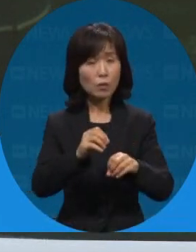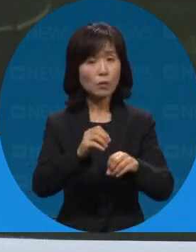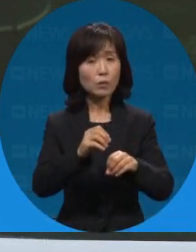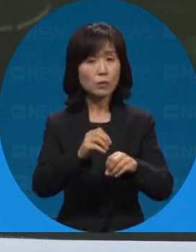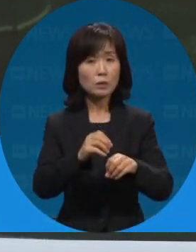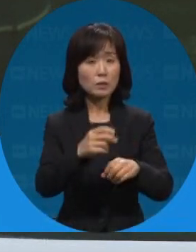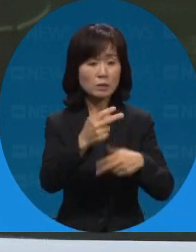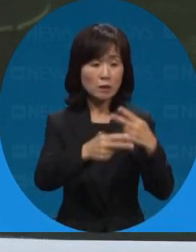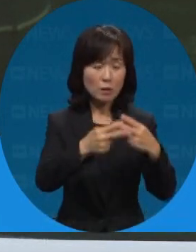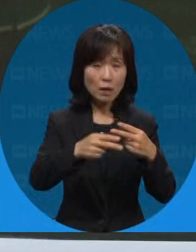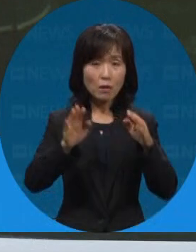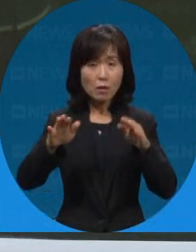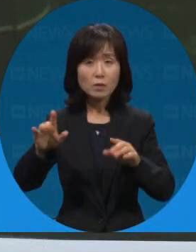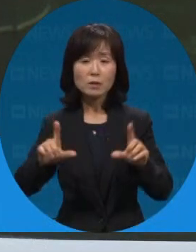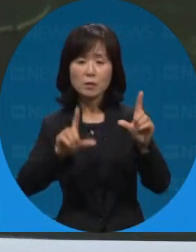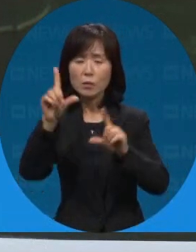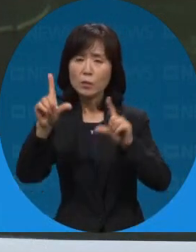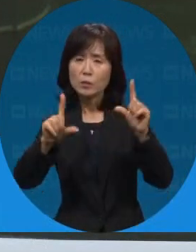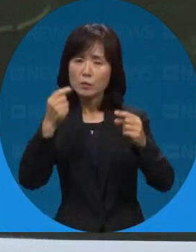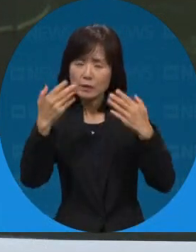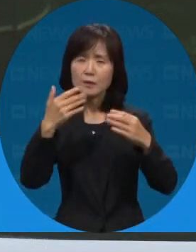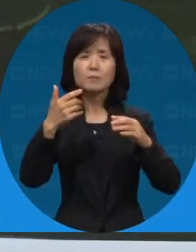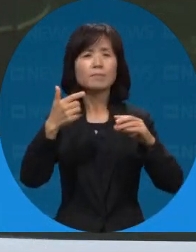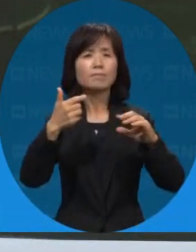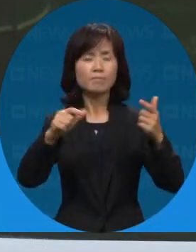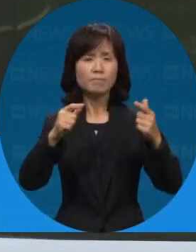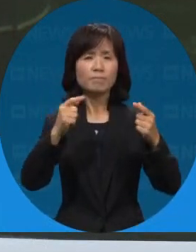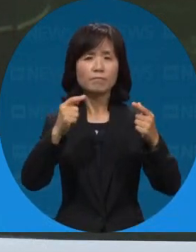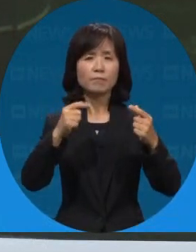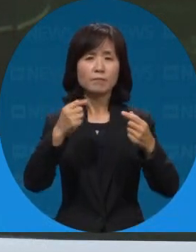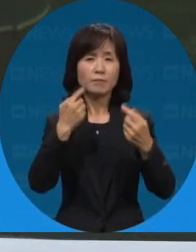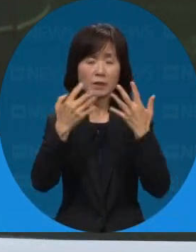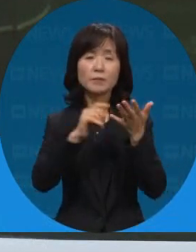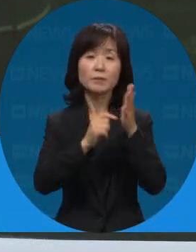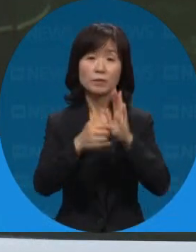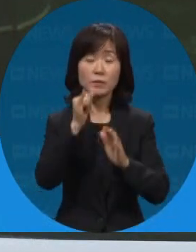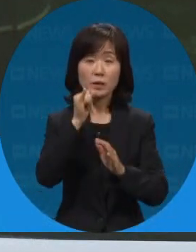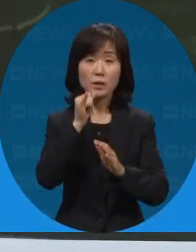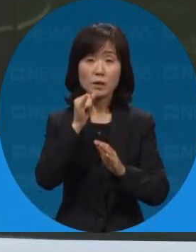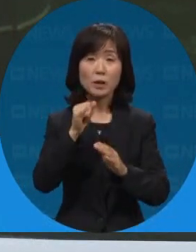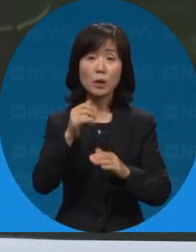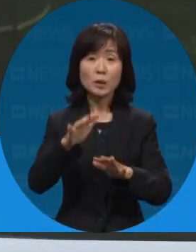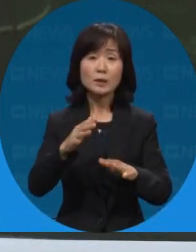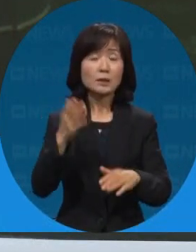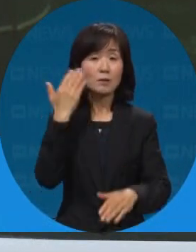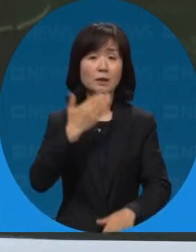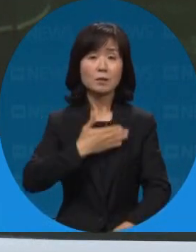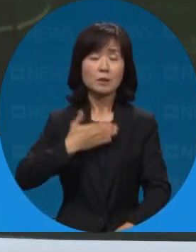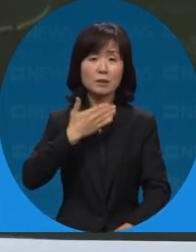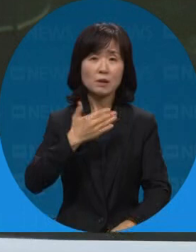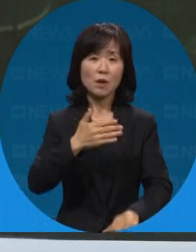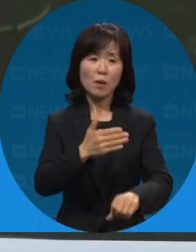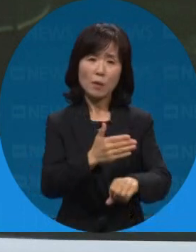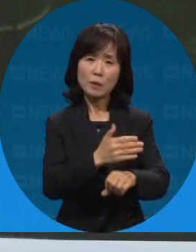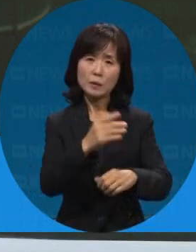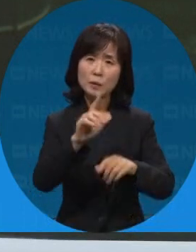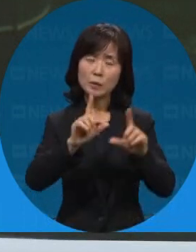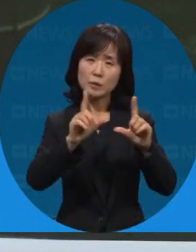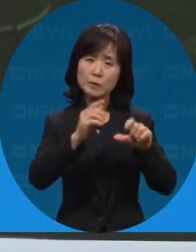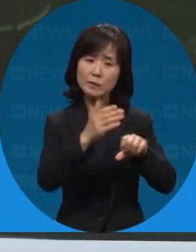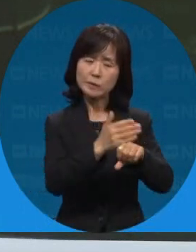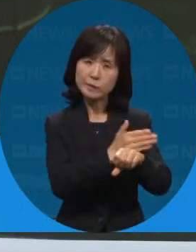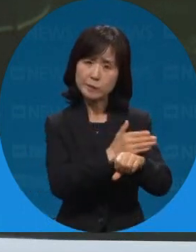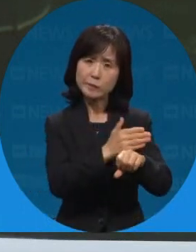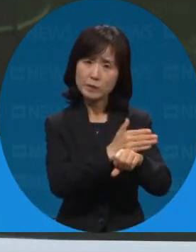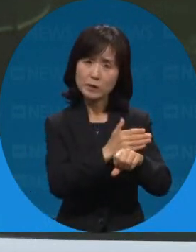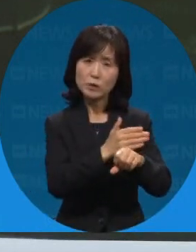더 뚜렷하게 드러나죠. 오늘 지성과 감성에서는 극적인 장치를 최소화하고 자폐인 가족의 현실에 주목한